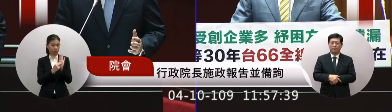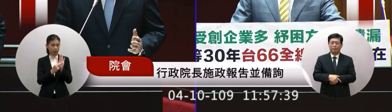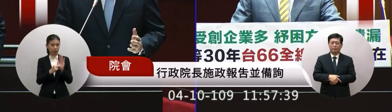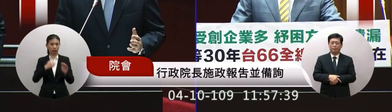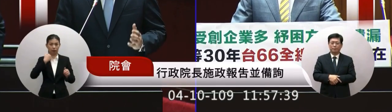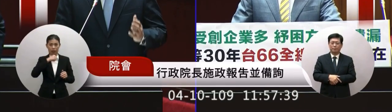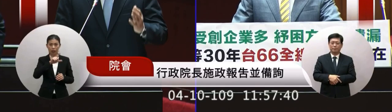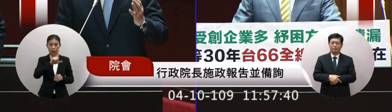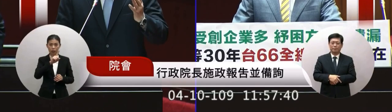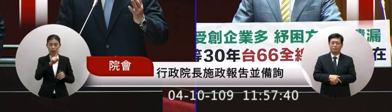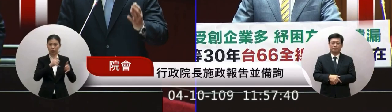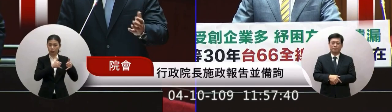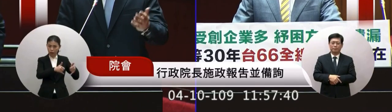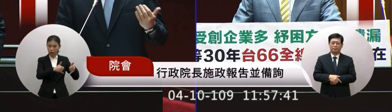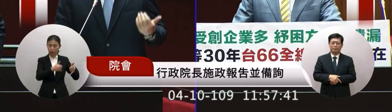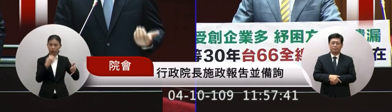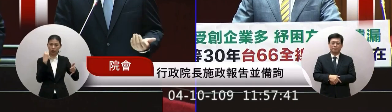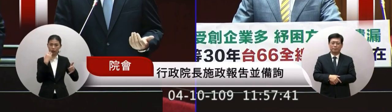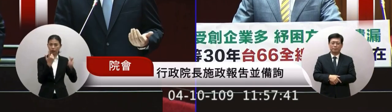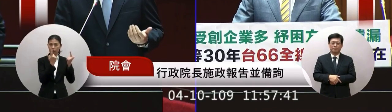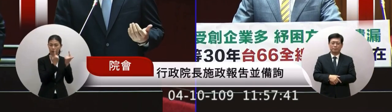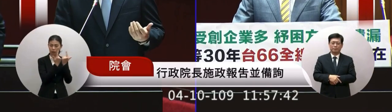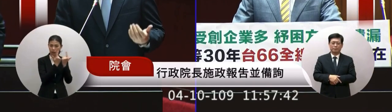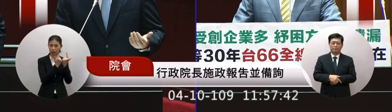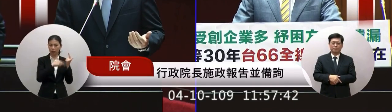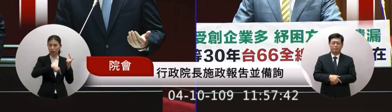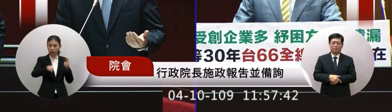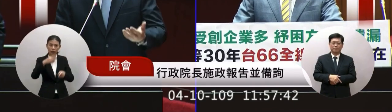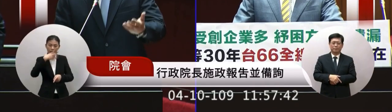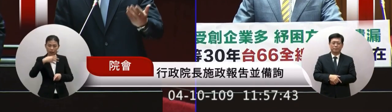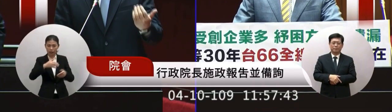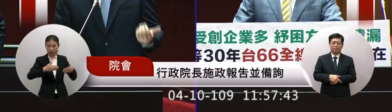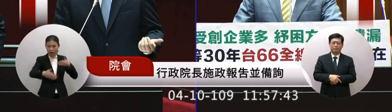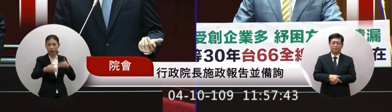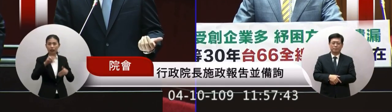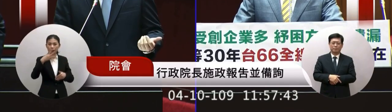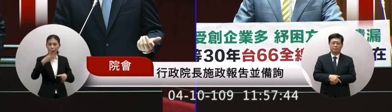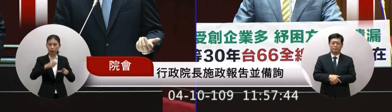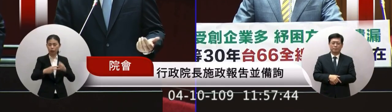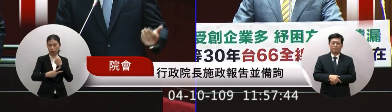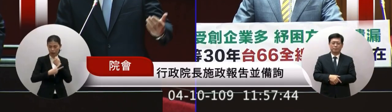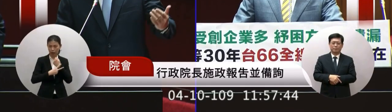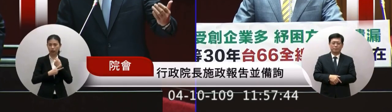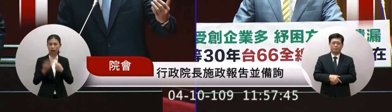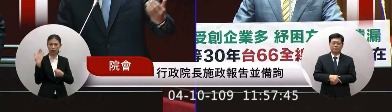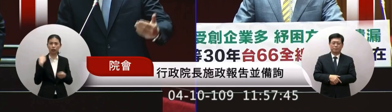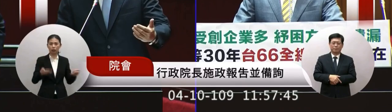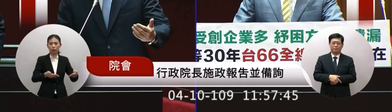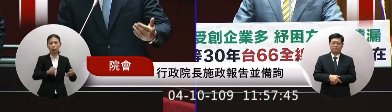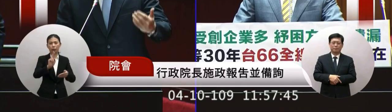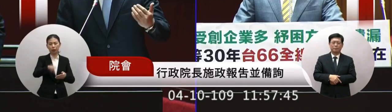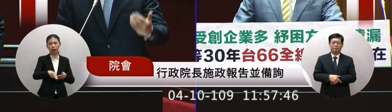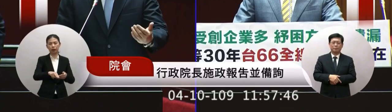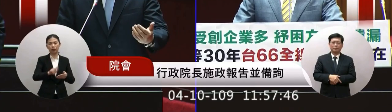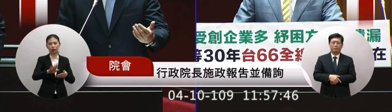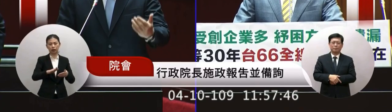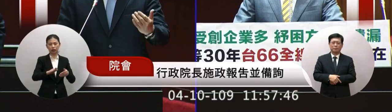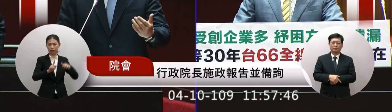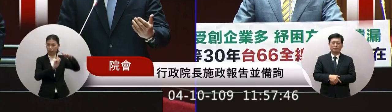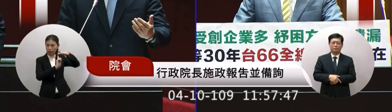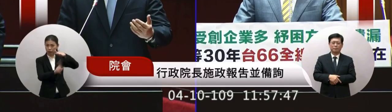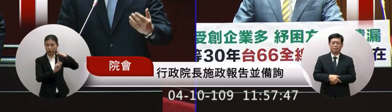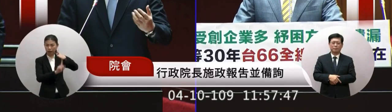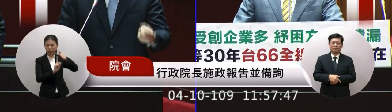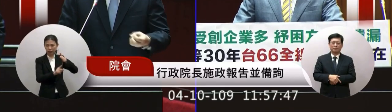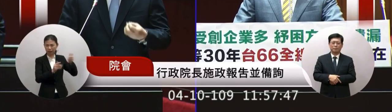台61线从新北到台南300公里，以前都可以盖，结果现在去串联的，而且是高架，竟